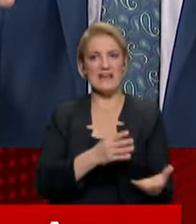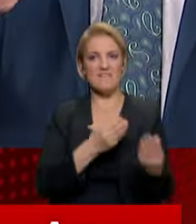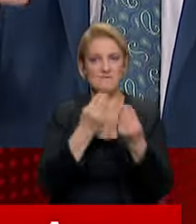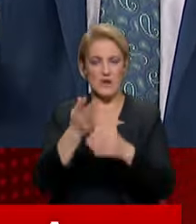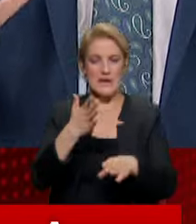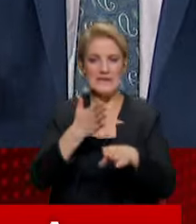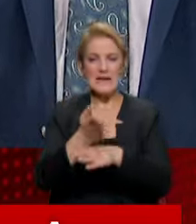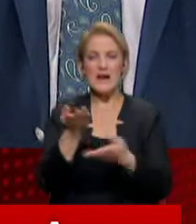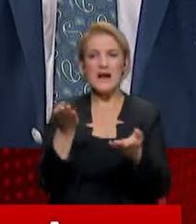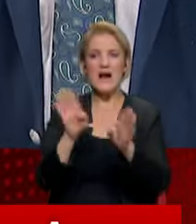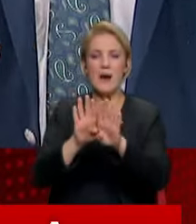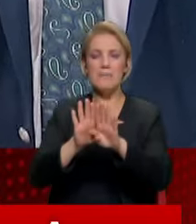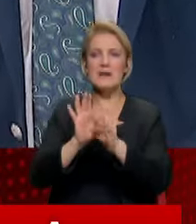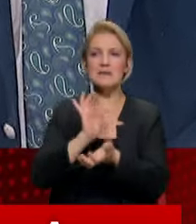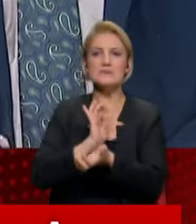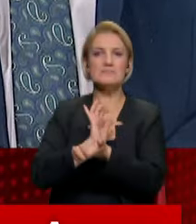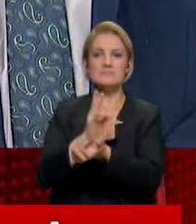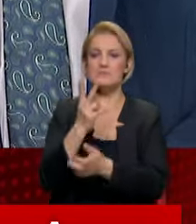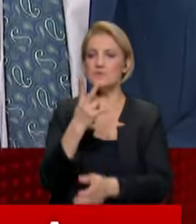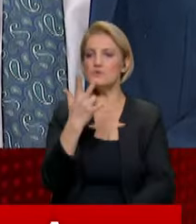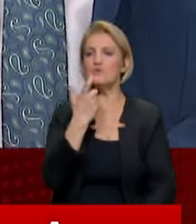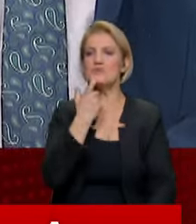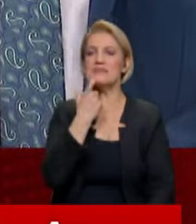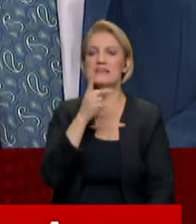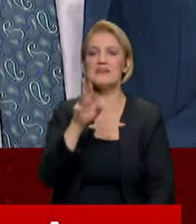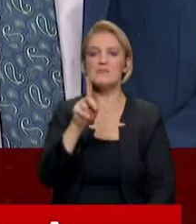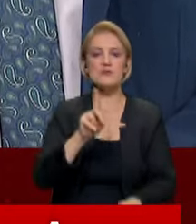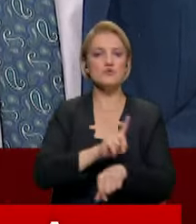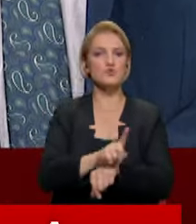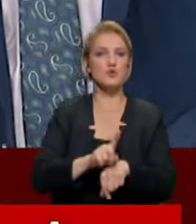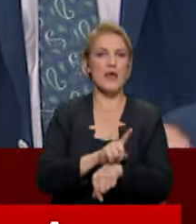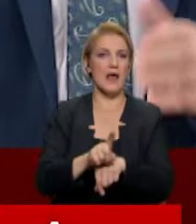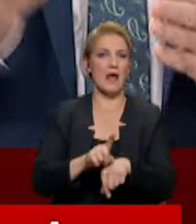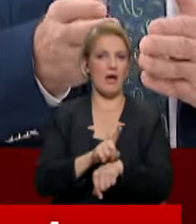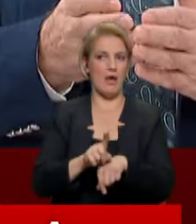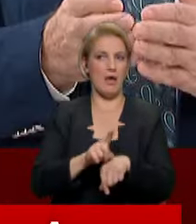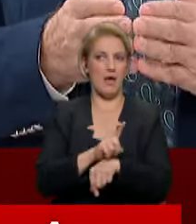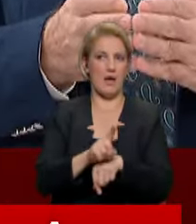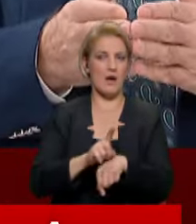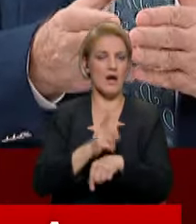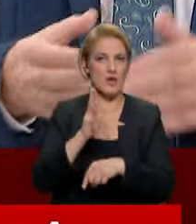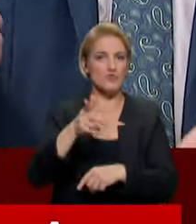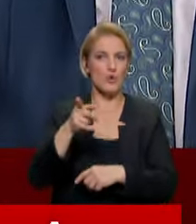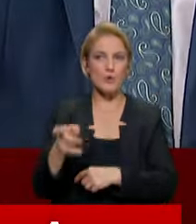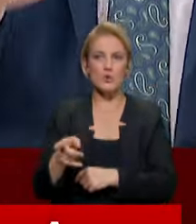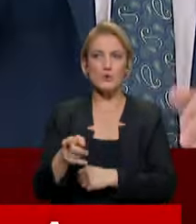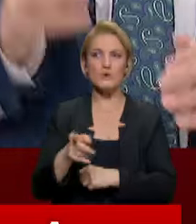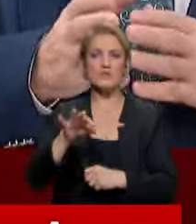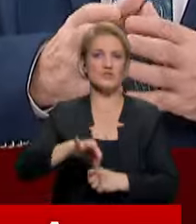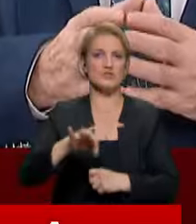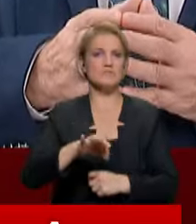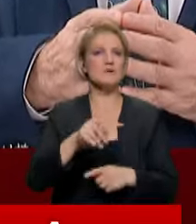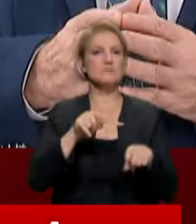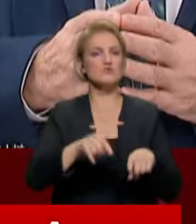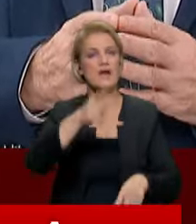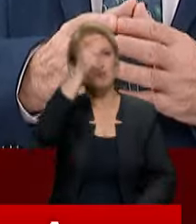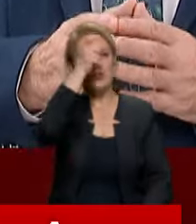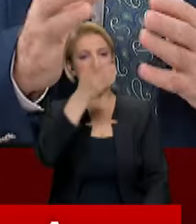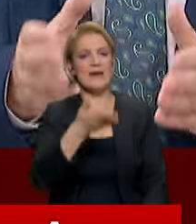Aslında kapalı cezaevinde 23 yıl gibi bir süreyle Eee infaz ediliyor Şimdi gelelim Buradan